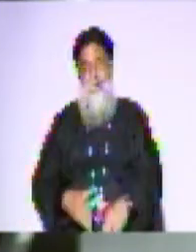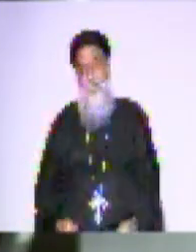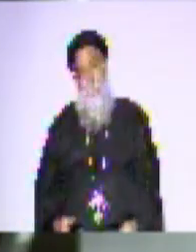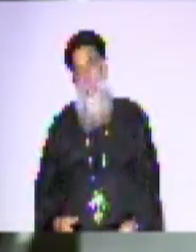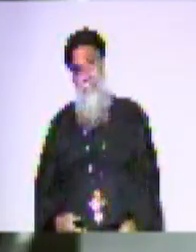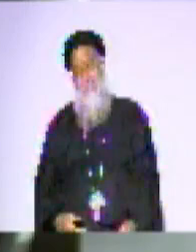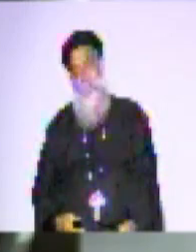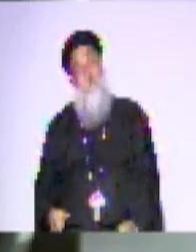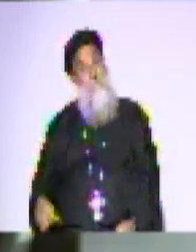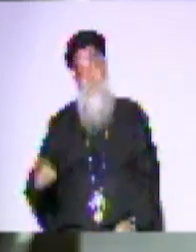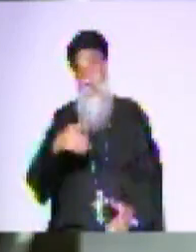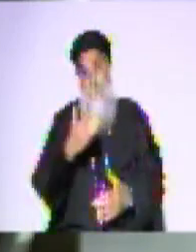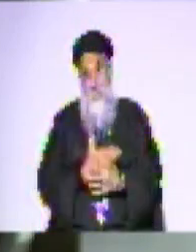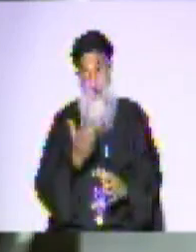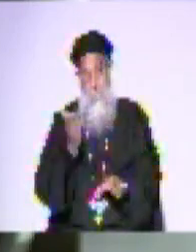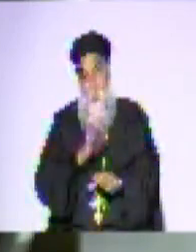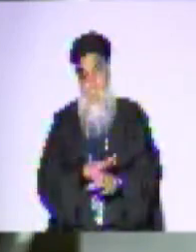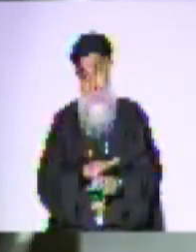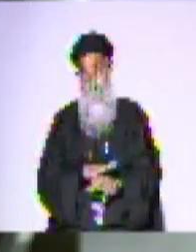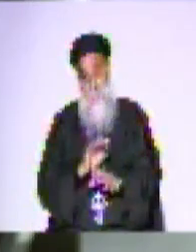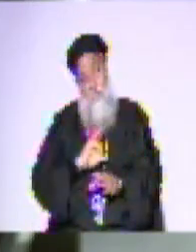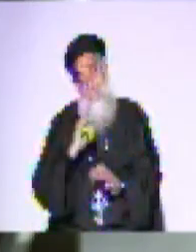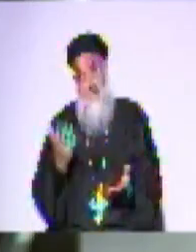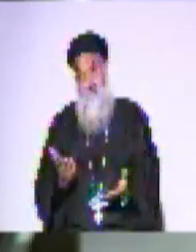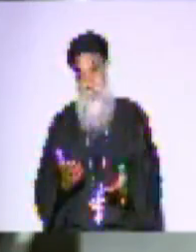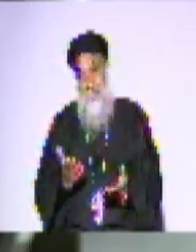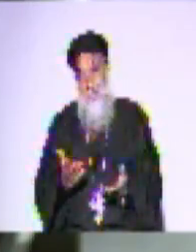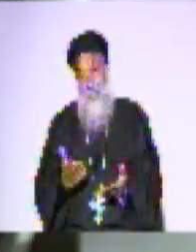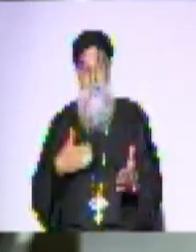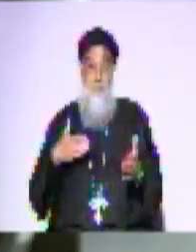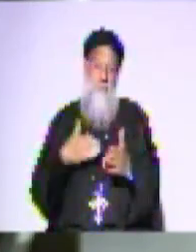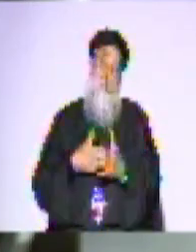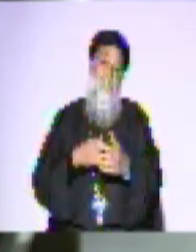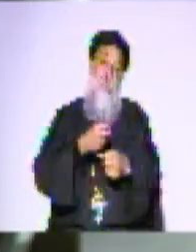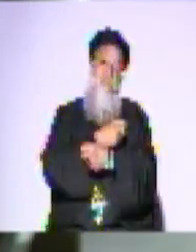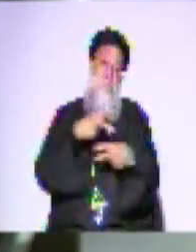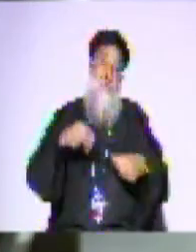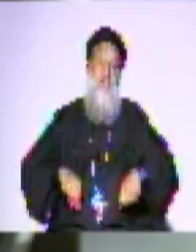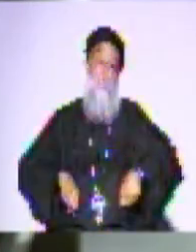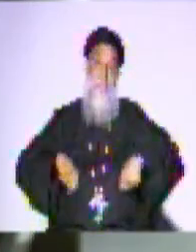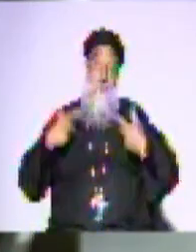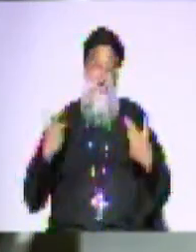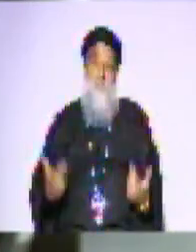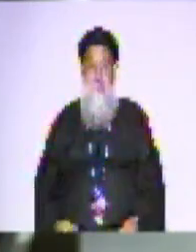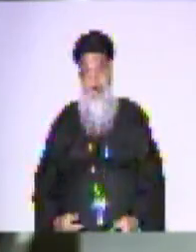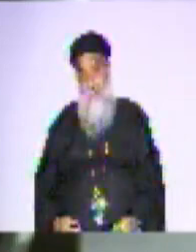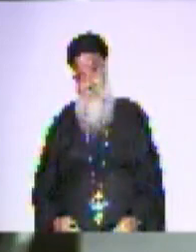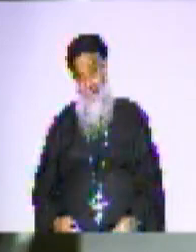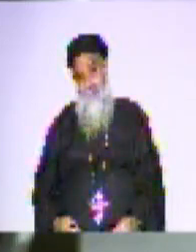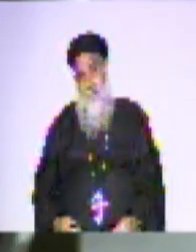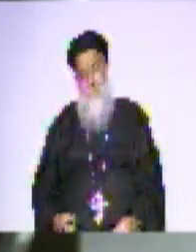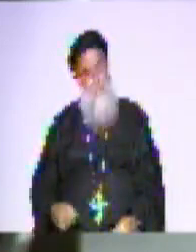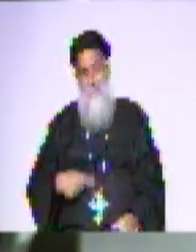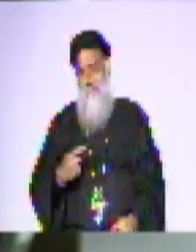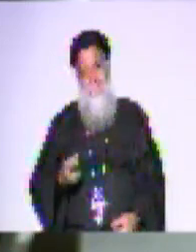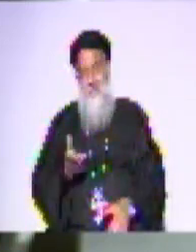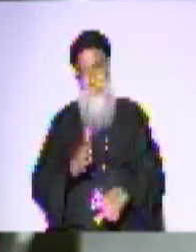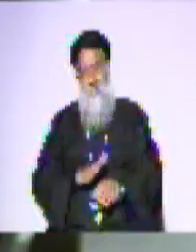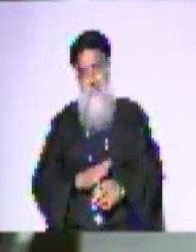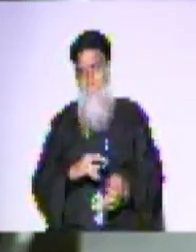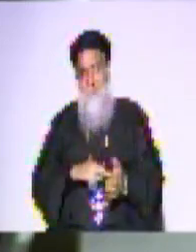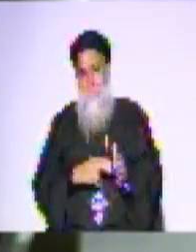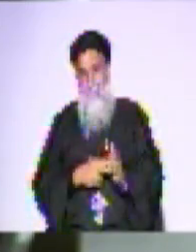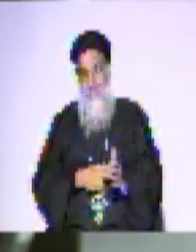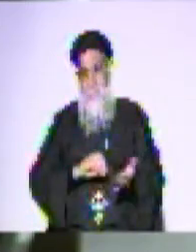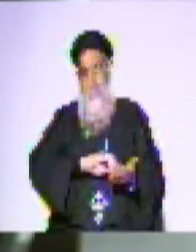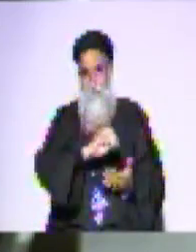يعني مهما كان سبب الموت أو هيؤدي إلى نهاية حياة، لكن ماذا بعد؟